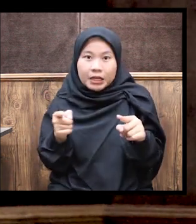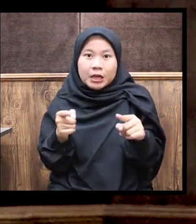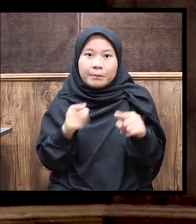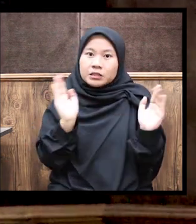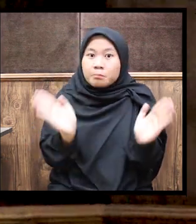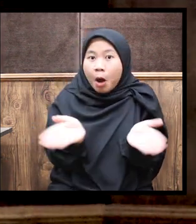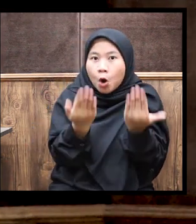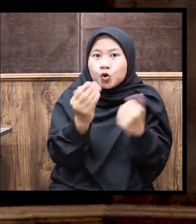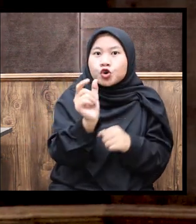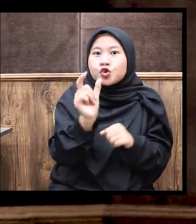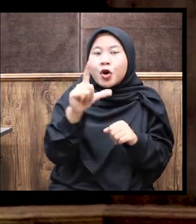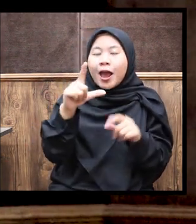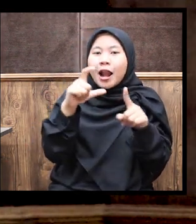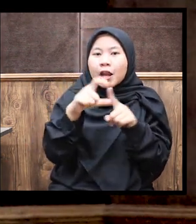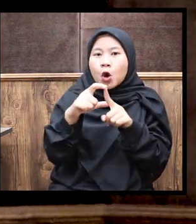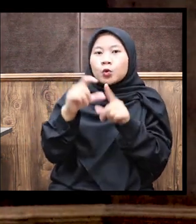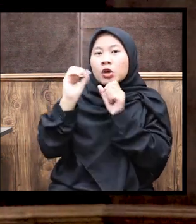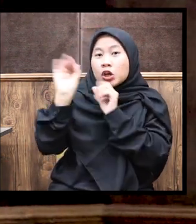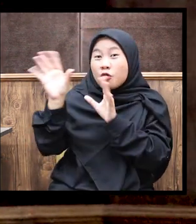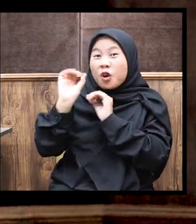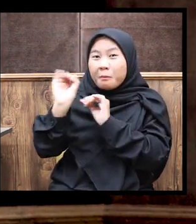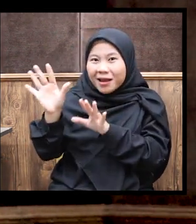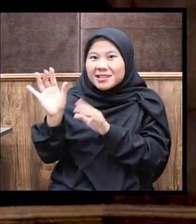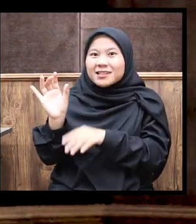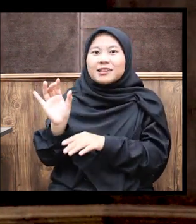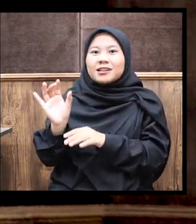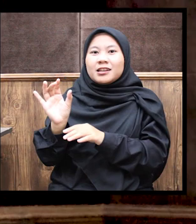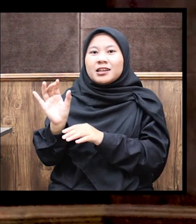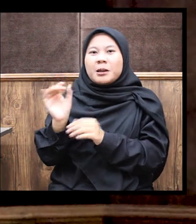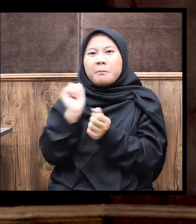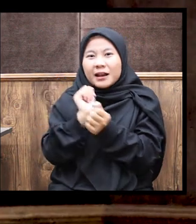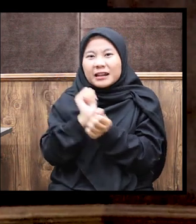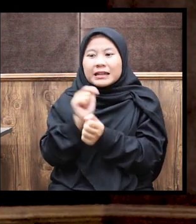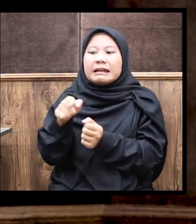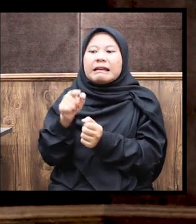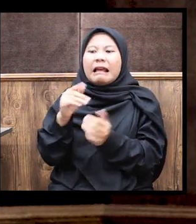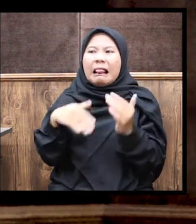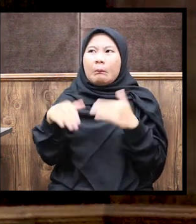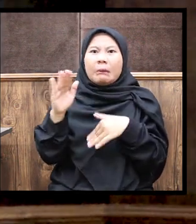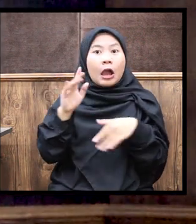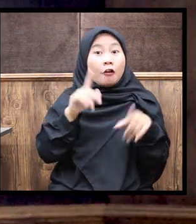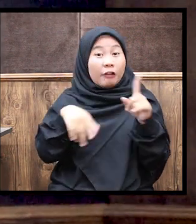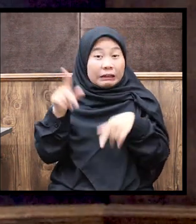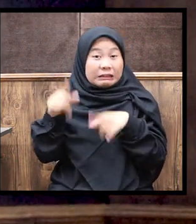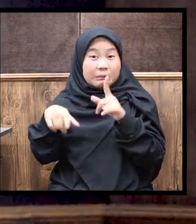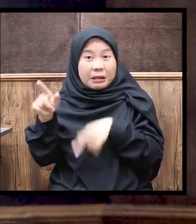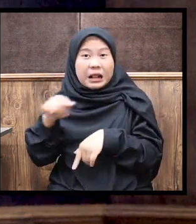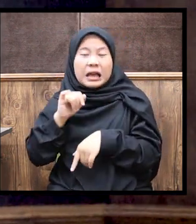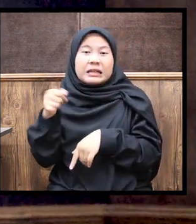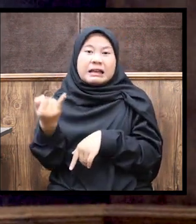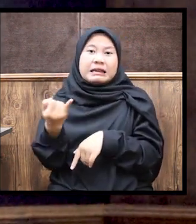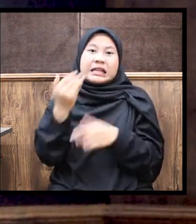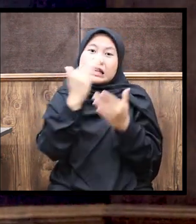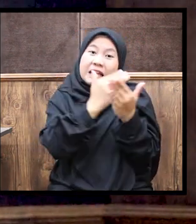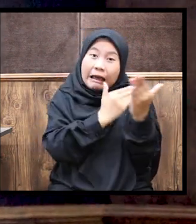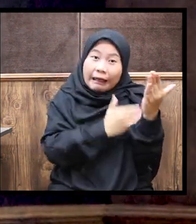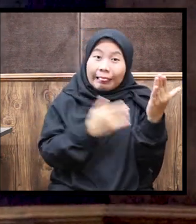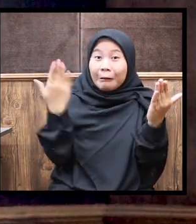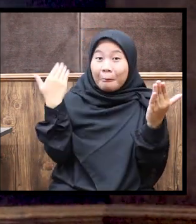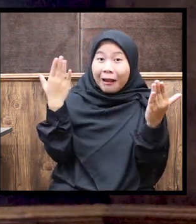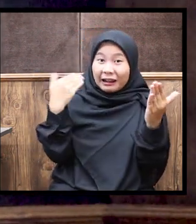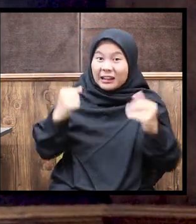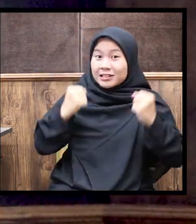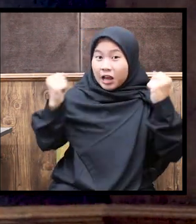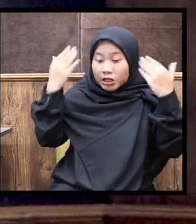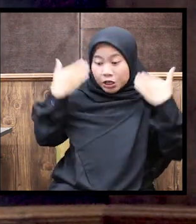dalam penyebaran informasi laan pekerjaan menjadi lebih fleksibel jadi kita menghilangkan sehat jasmani rohani kita hilangkan